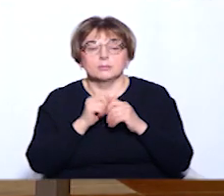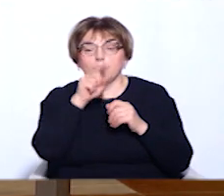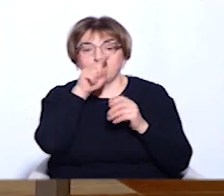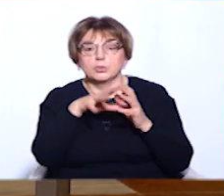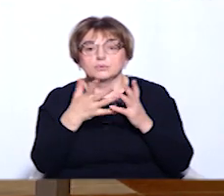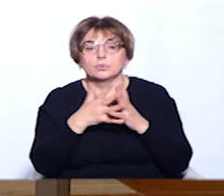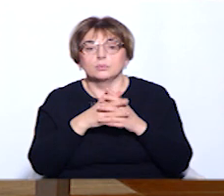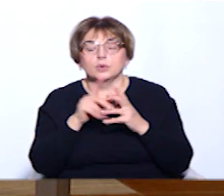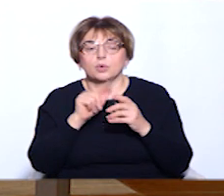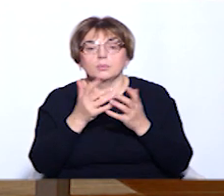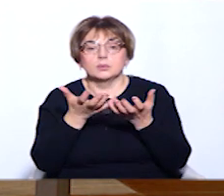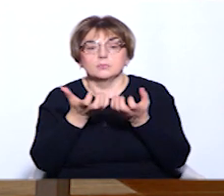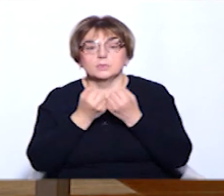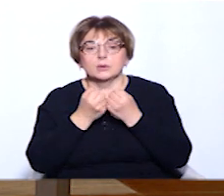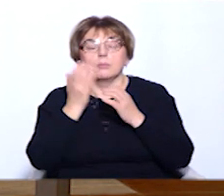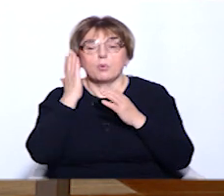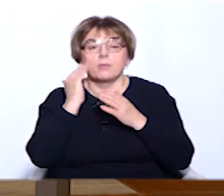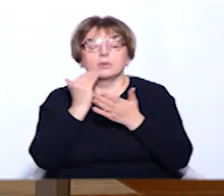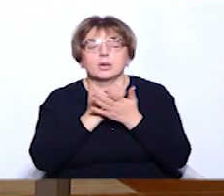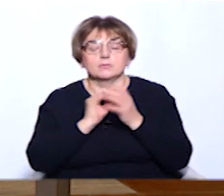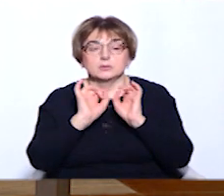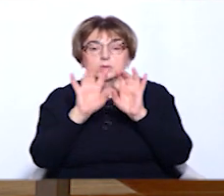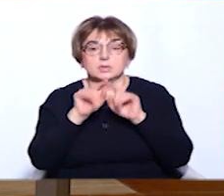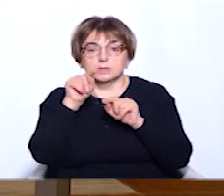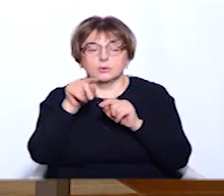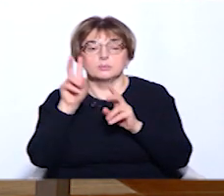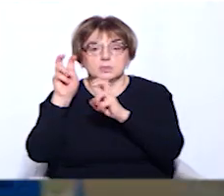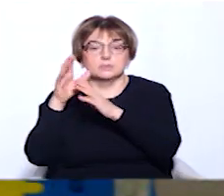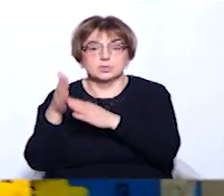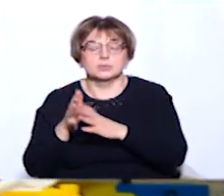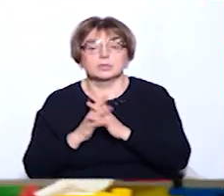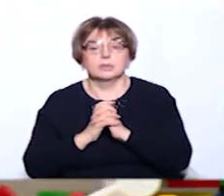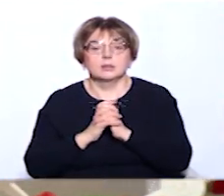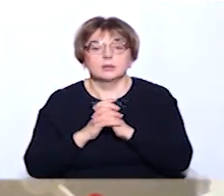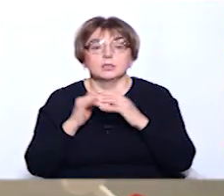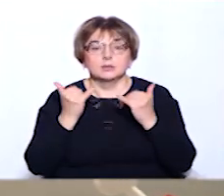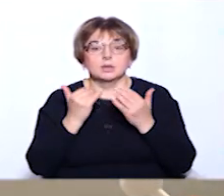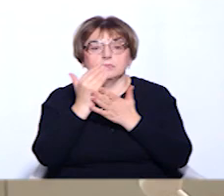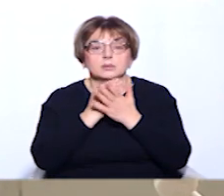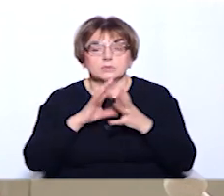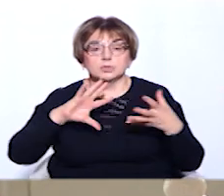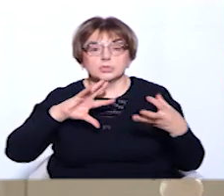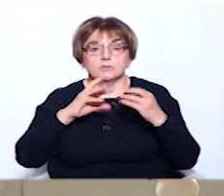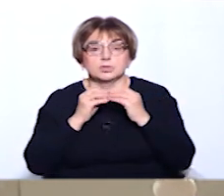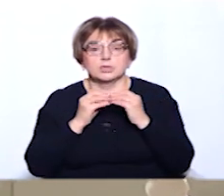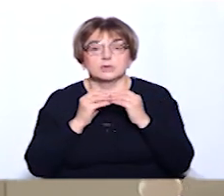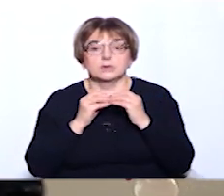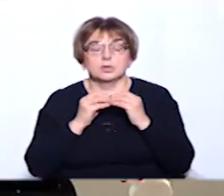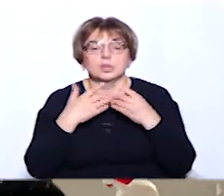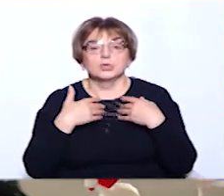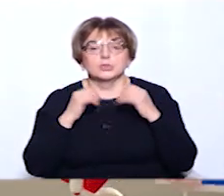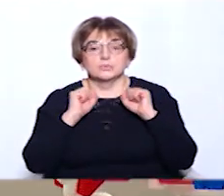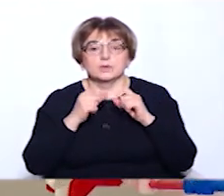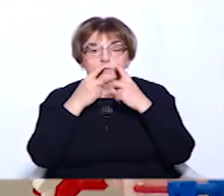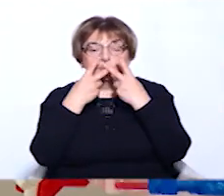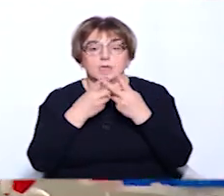რომელზეც მე უკვე მომავალ გაკვეთილზე გესაუბრები. მაშასე, დღევანდელი გაკვეთილი რომ შევაჯამოთ, ჩვენ